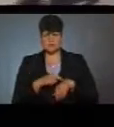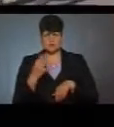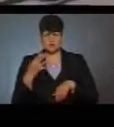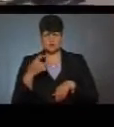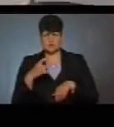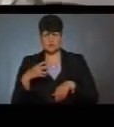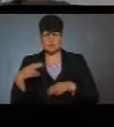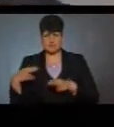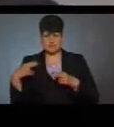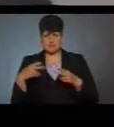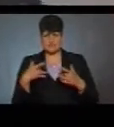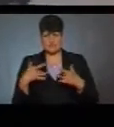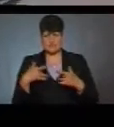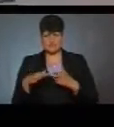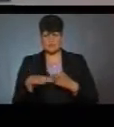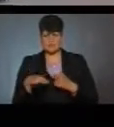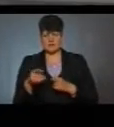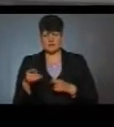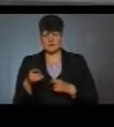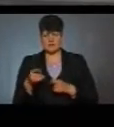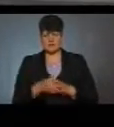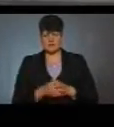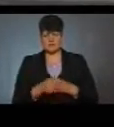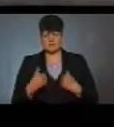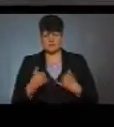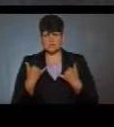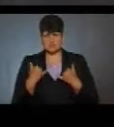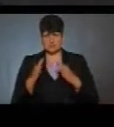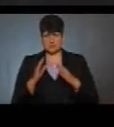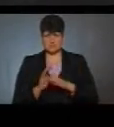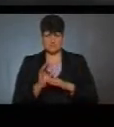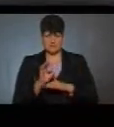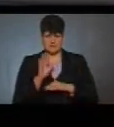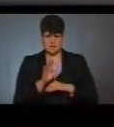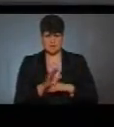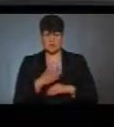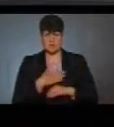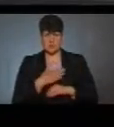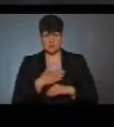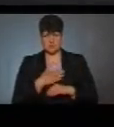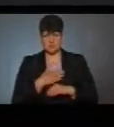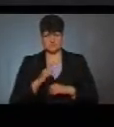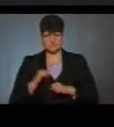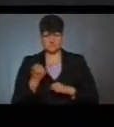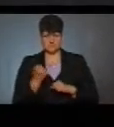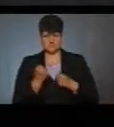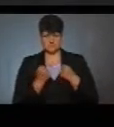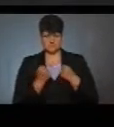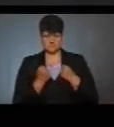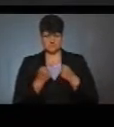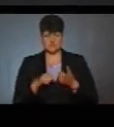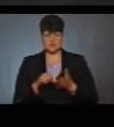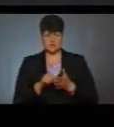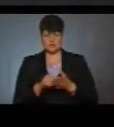хвилин приїхали на театральний майдан Тернополя. Ми зараз будемо відправляти наших побратимів,